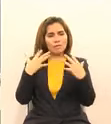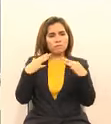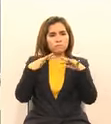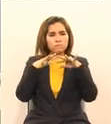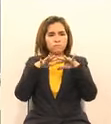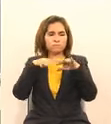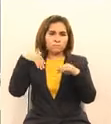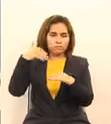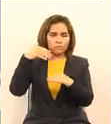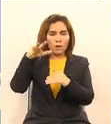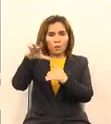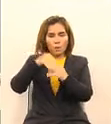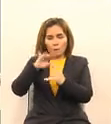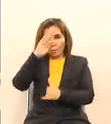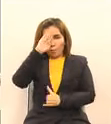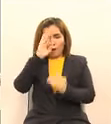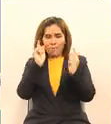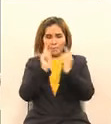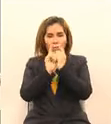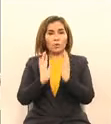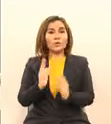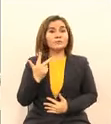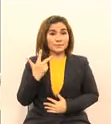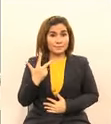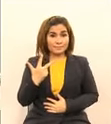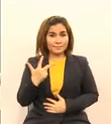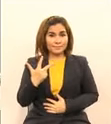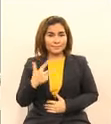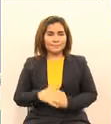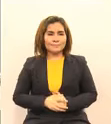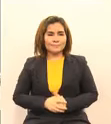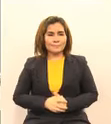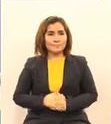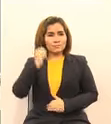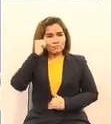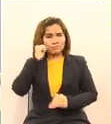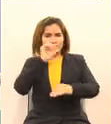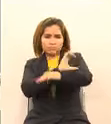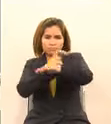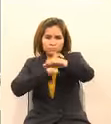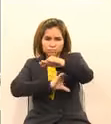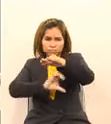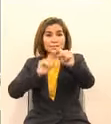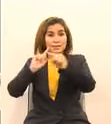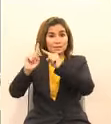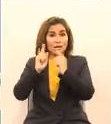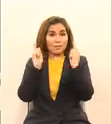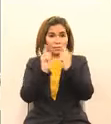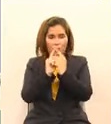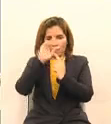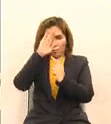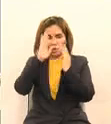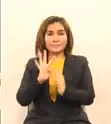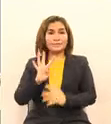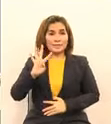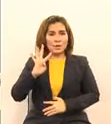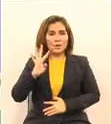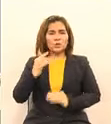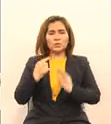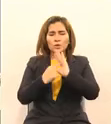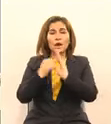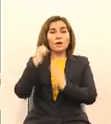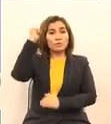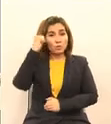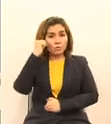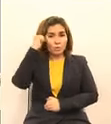ก็มี3รายนะครับเกี่ยวข้องกับขนส่งสาธารณะมี4รายไม่ว่าจะเป็นรถโดยสารรถตู้รถเมล์รถ